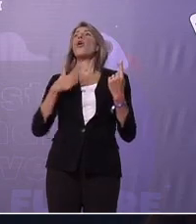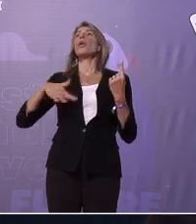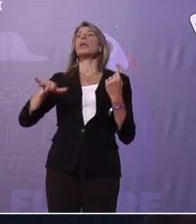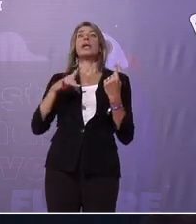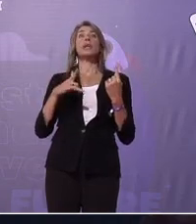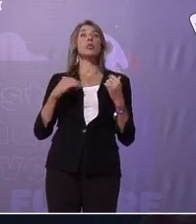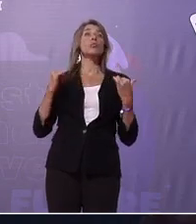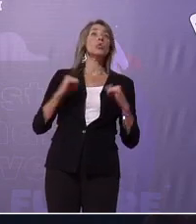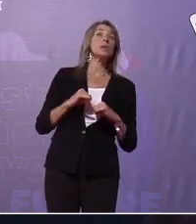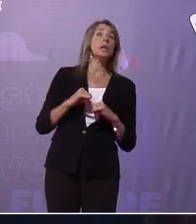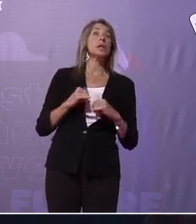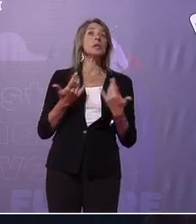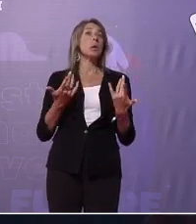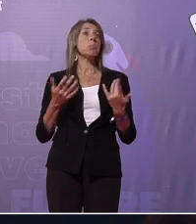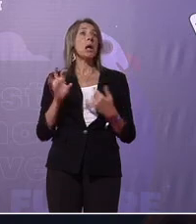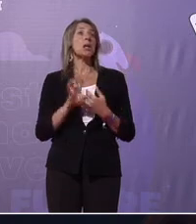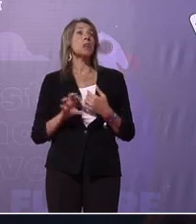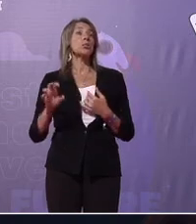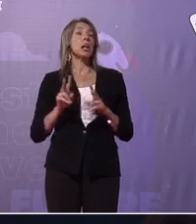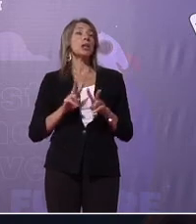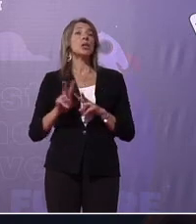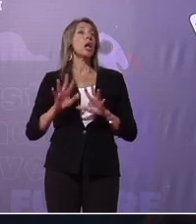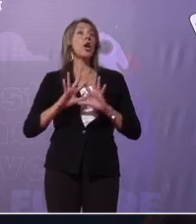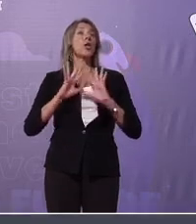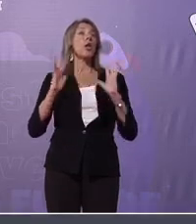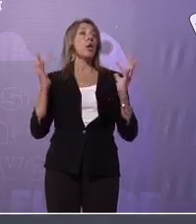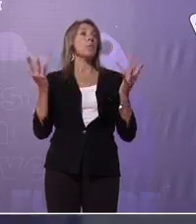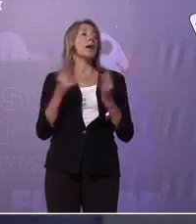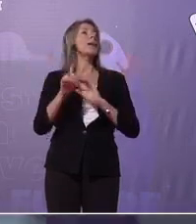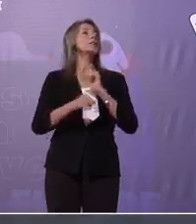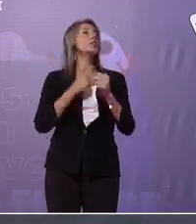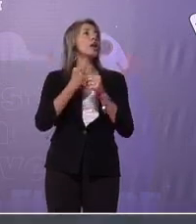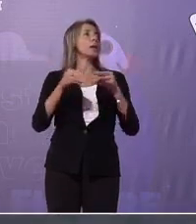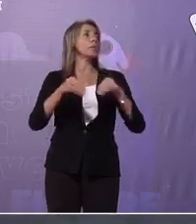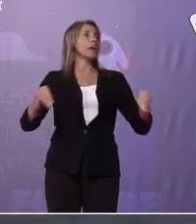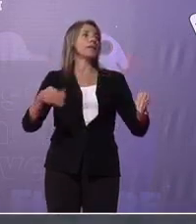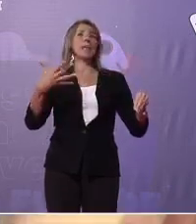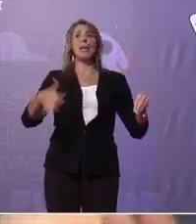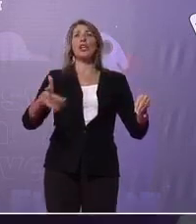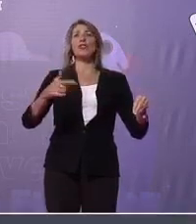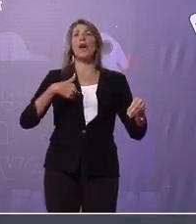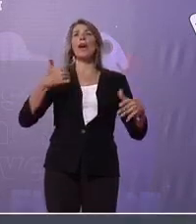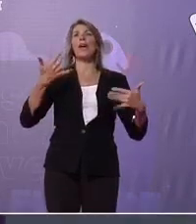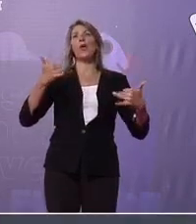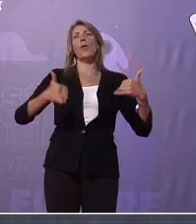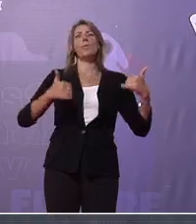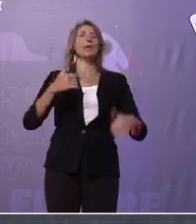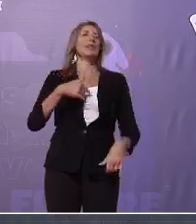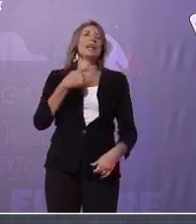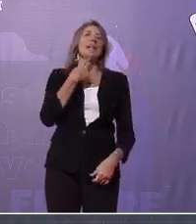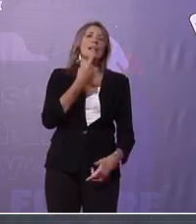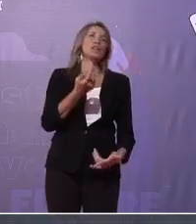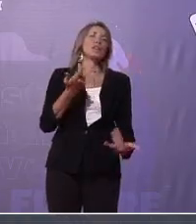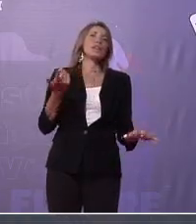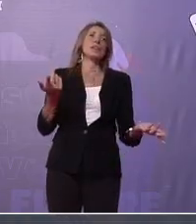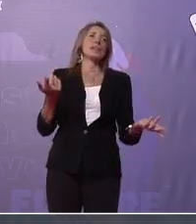regionale né Nazionale ma è globale la storia di questa manifestazione vi dice che siamo già inseriti in una competizione adesso non ci sono dietro in